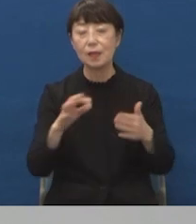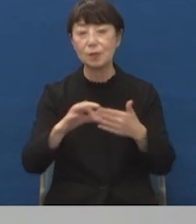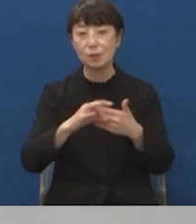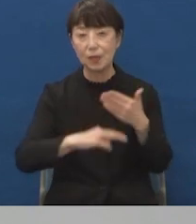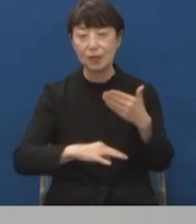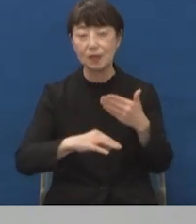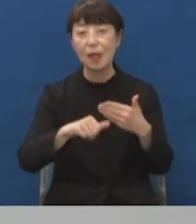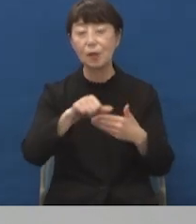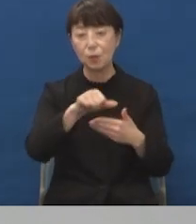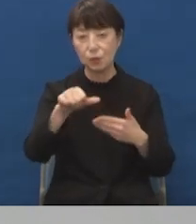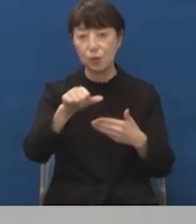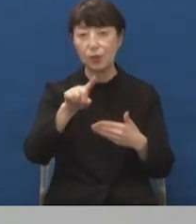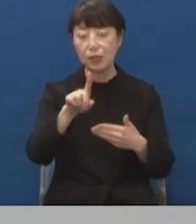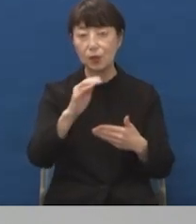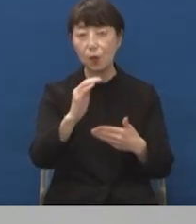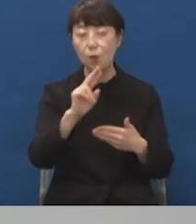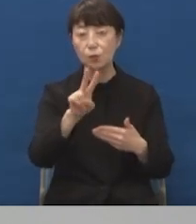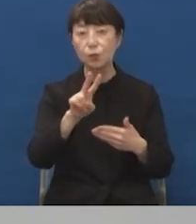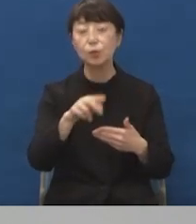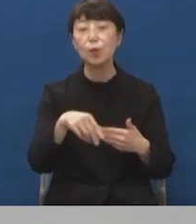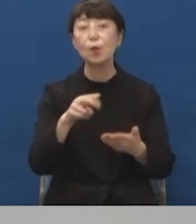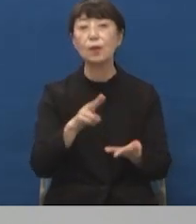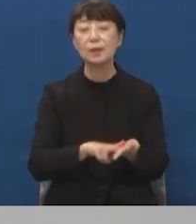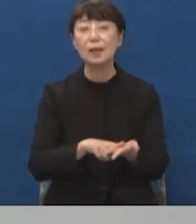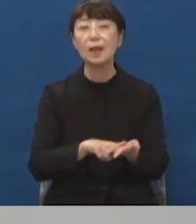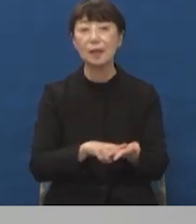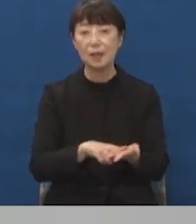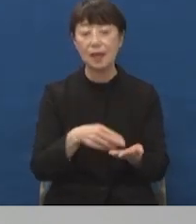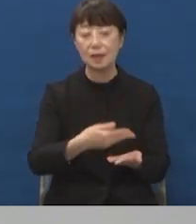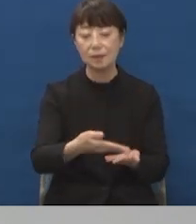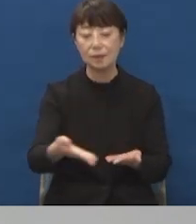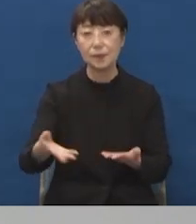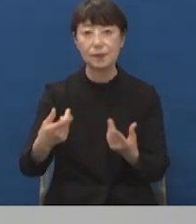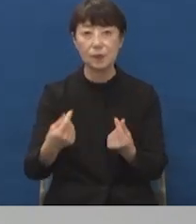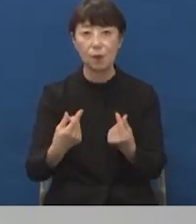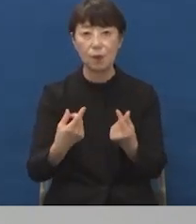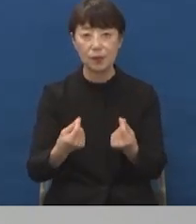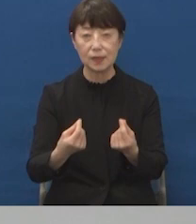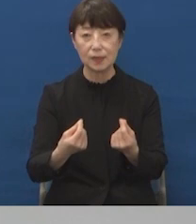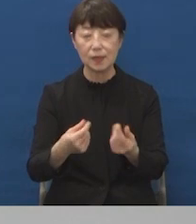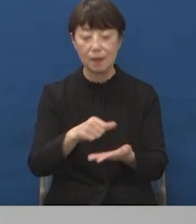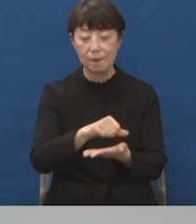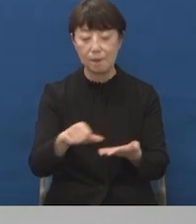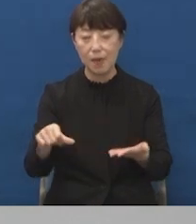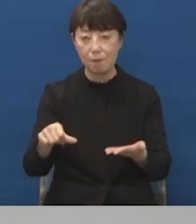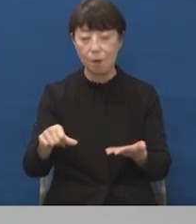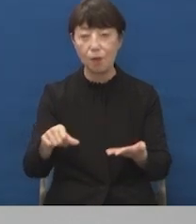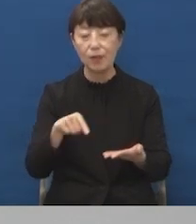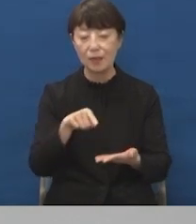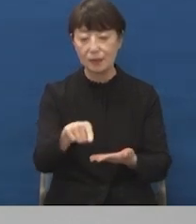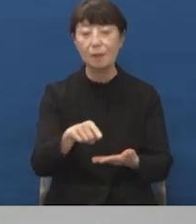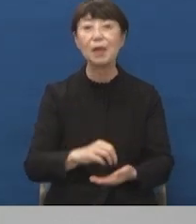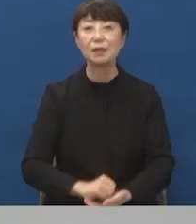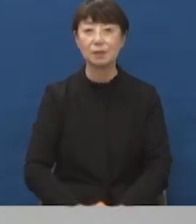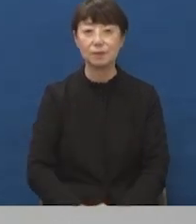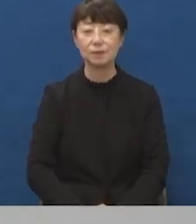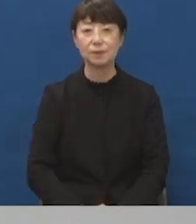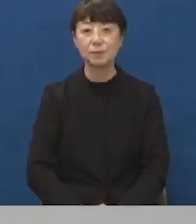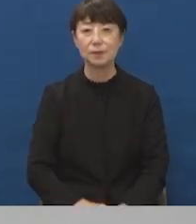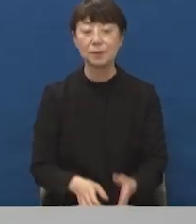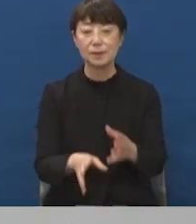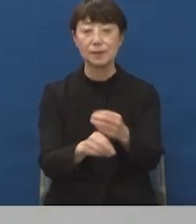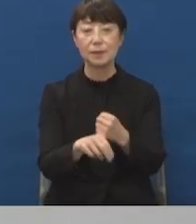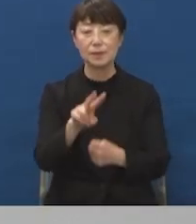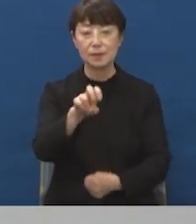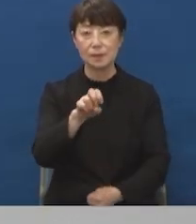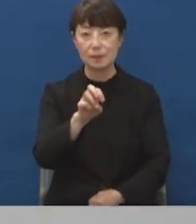第1項の規定により、議長からただいまお手元に配布してあります。名簿のとおり指名いたします。日程第